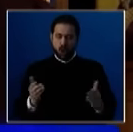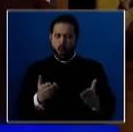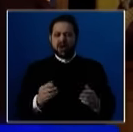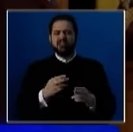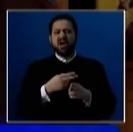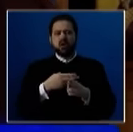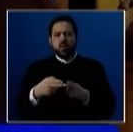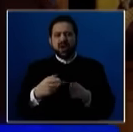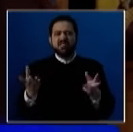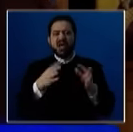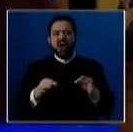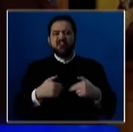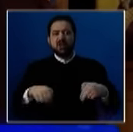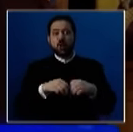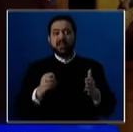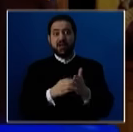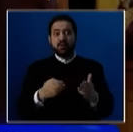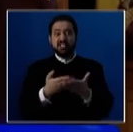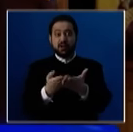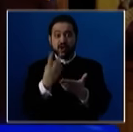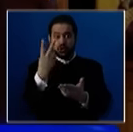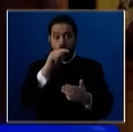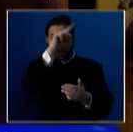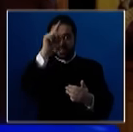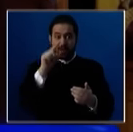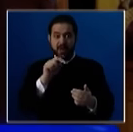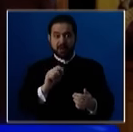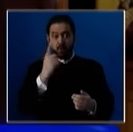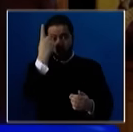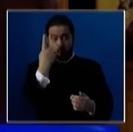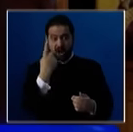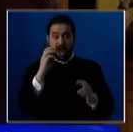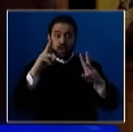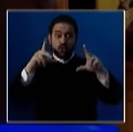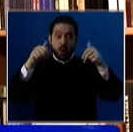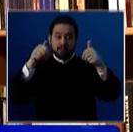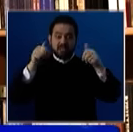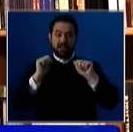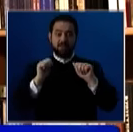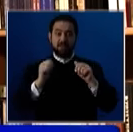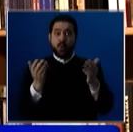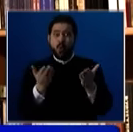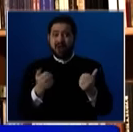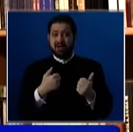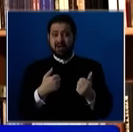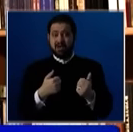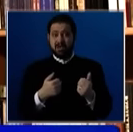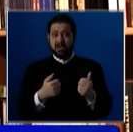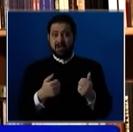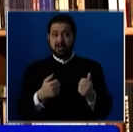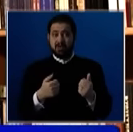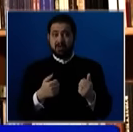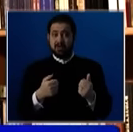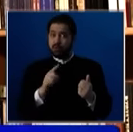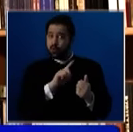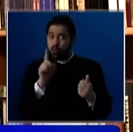noi, trebuie să ne punem două întrebări. Una, Doamne, oare